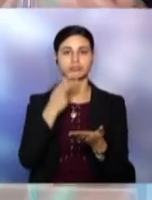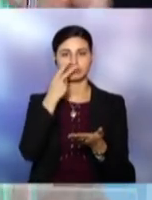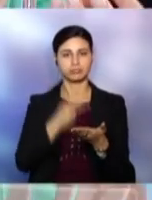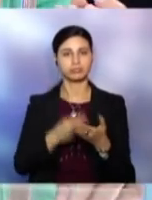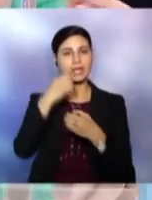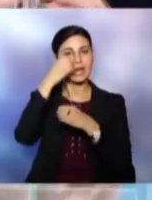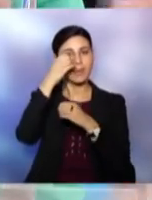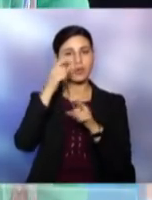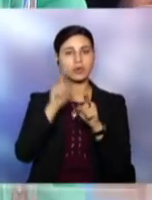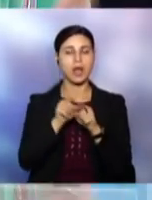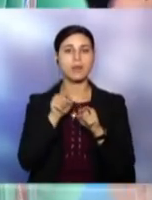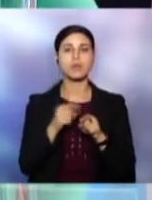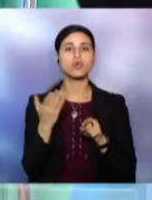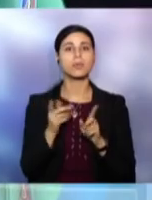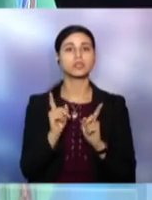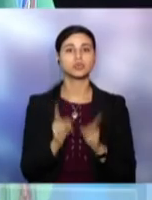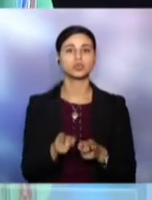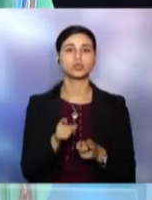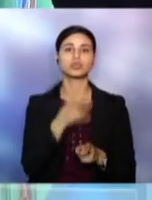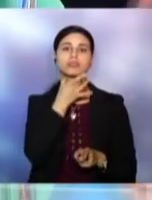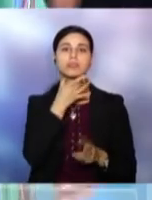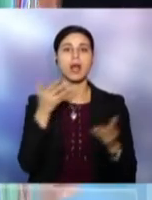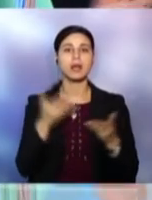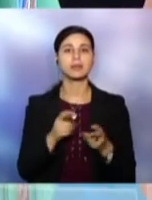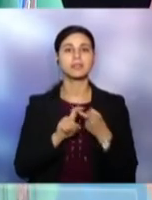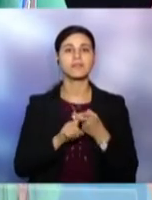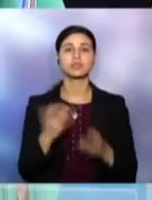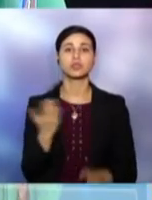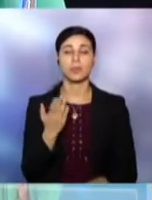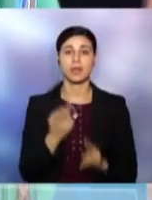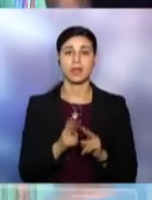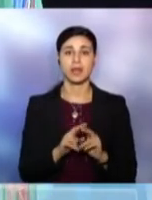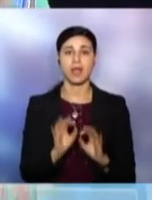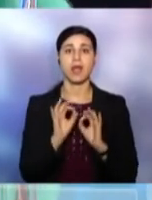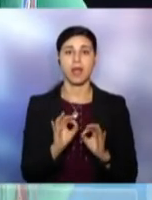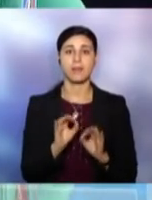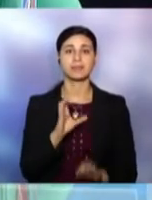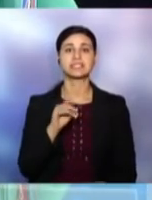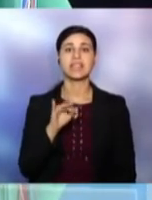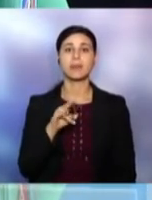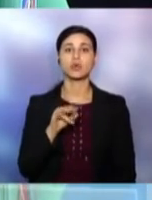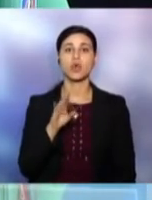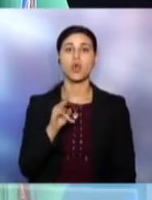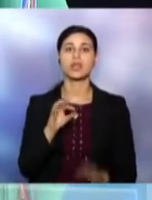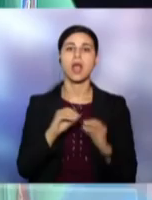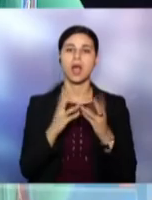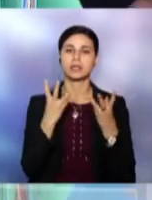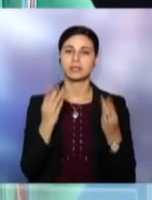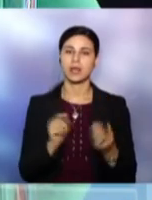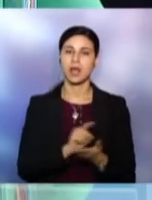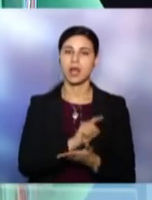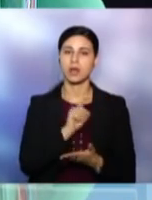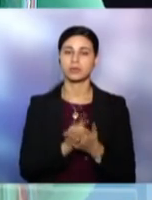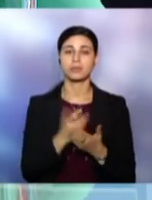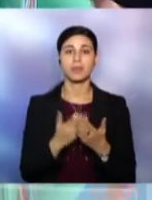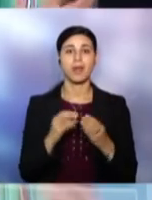ლაბორატორიულ ასეთ პლანშეტზე ნახვა, რომ ეს არის თუ არა სტრეპტოკოკული ინფექცია. თუ ეს სტრეპტოკოკია, 10 დღე მკურნალობა არის საჭირო. თუ ჩვენ ამ 10